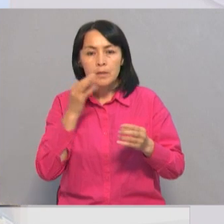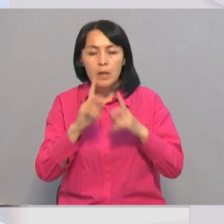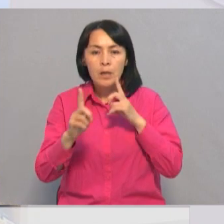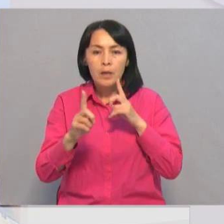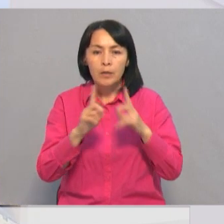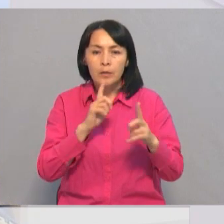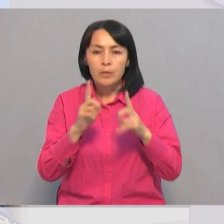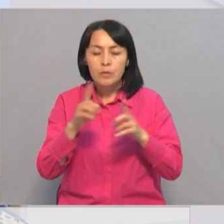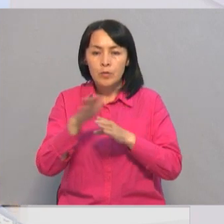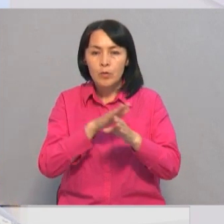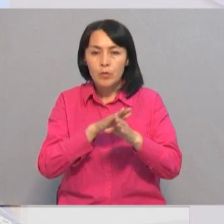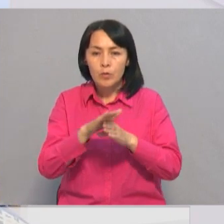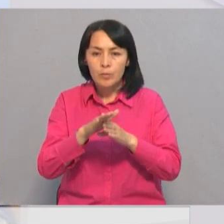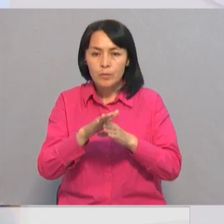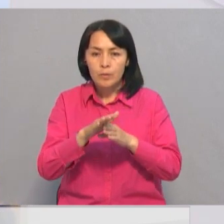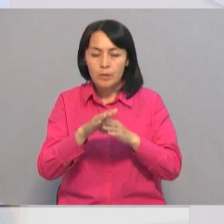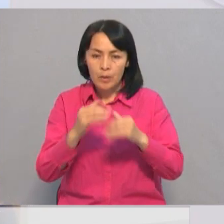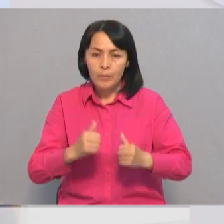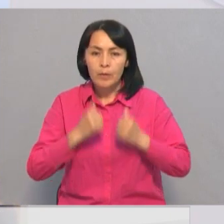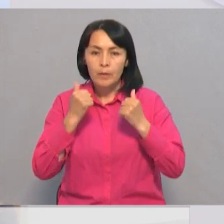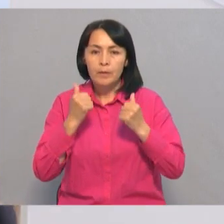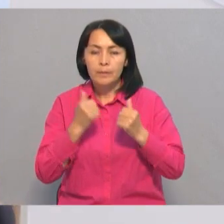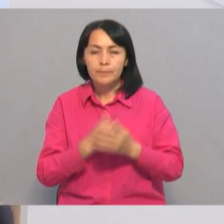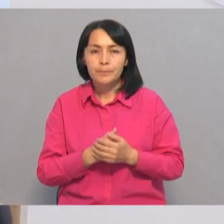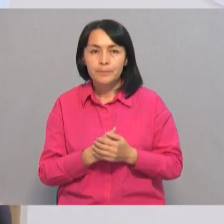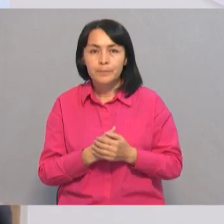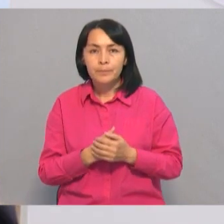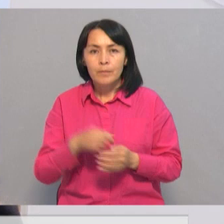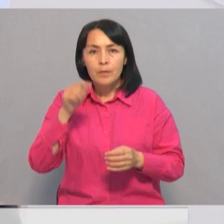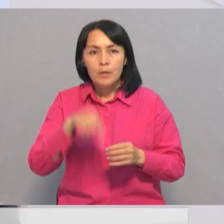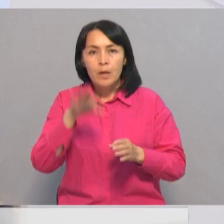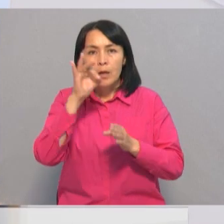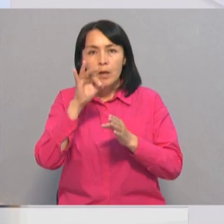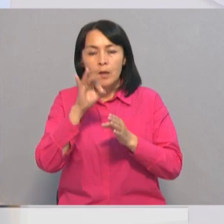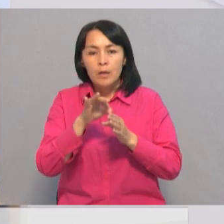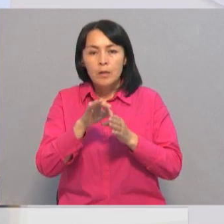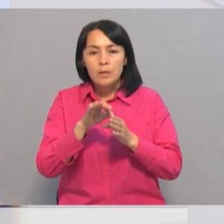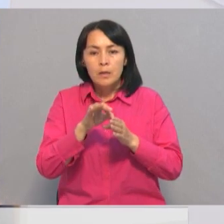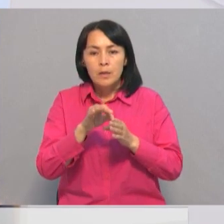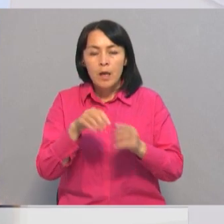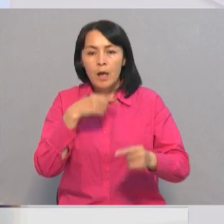конференция ұйымдастыруды ұйғардық. Енді бұндағы мақсатымыз сол жаңа айтқандай